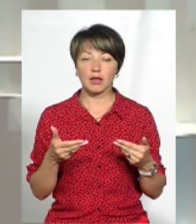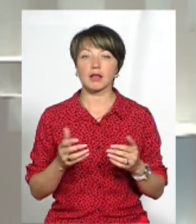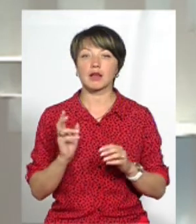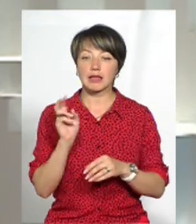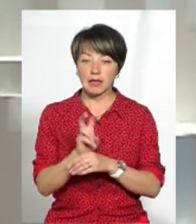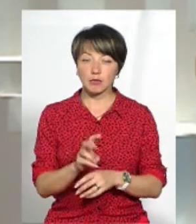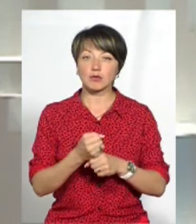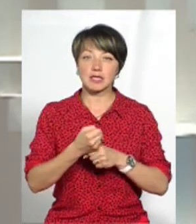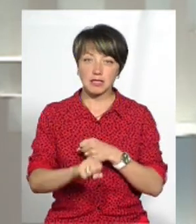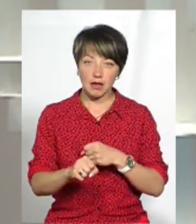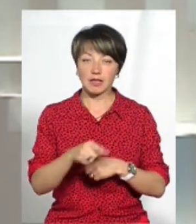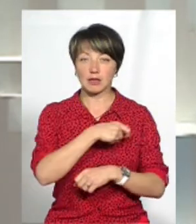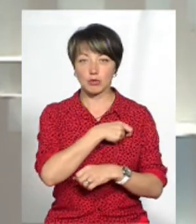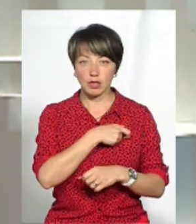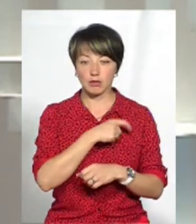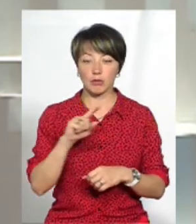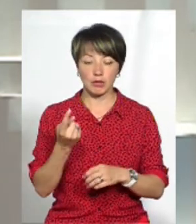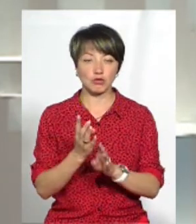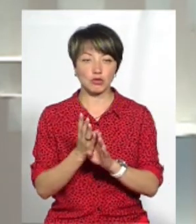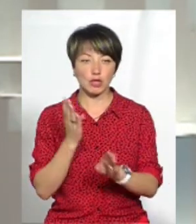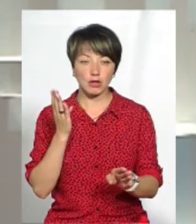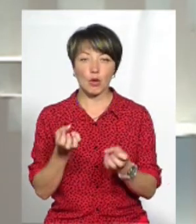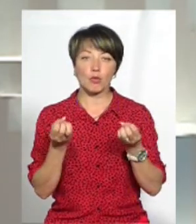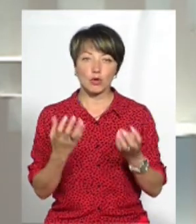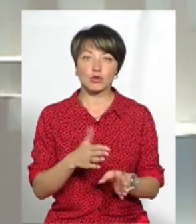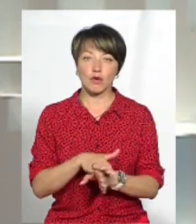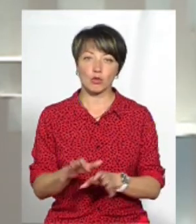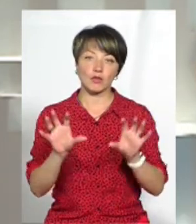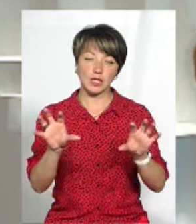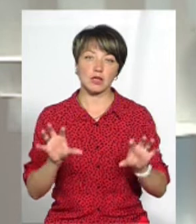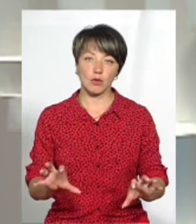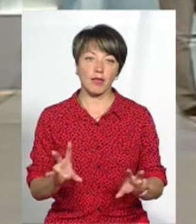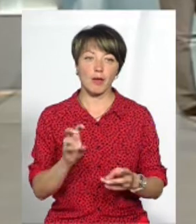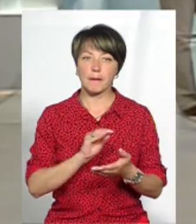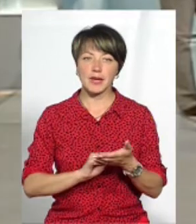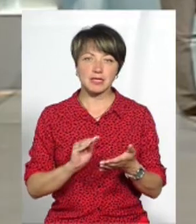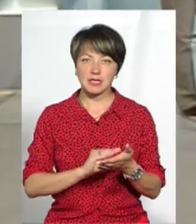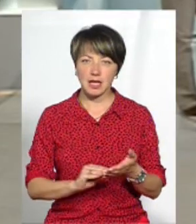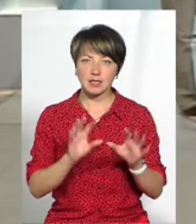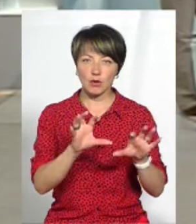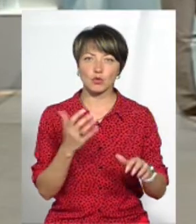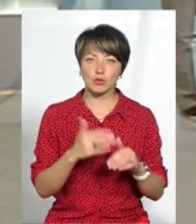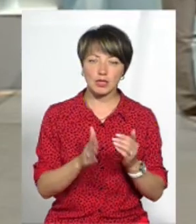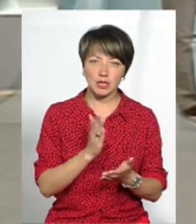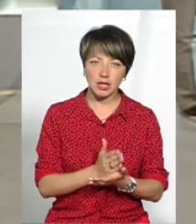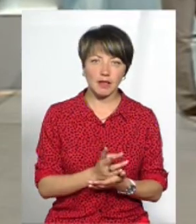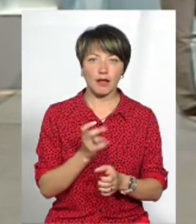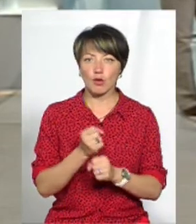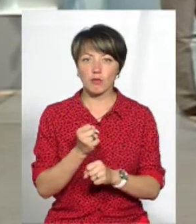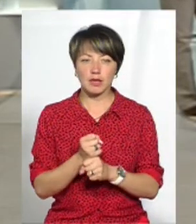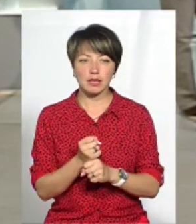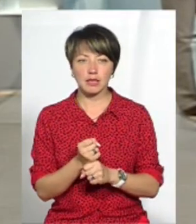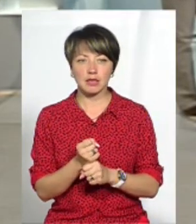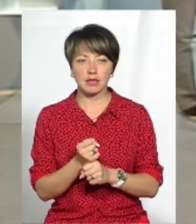того, щоб заставити і депутатів в першу чергу просто виконувати закони. Не писати закони, які вже написані, не робити